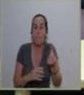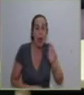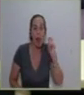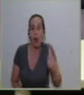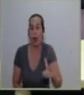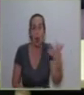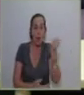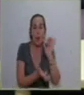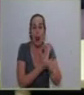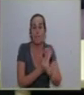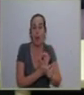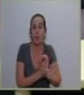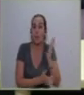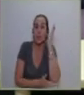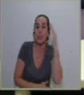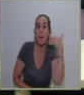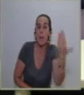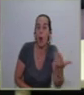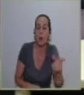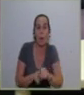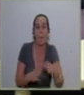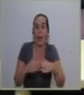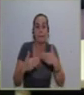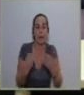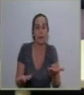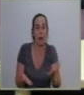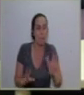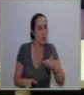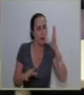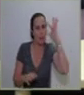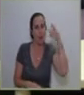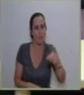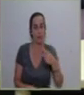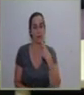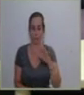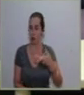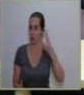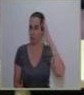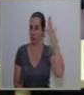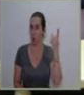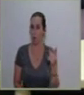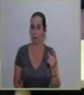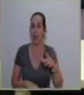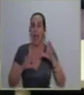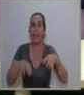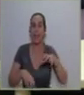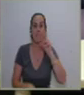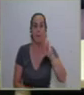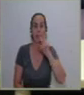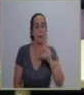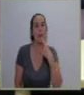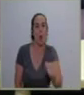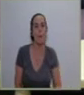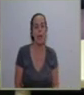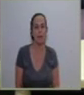שלהם, לוקחים הלוואות, ישנים בחוץ כמו הומלסים. מה יכול להיות יותר מטורף מזה? אני אגיד לך מה יותר מטורף מזה. כלבים מדברים, מה אתה אומר על